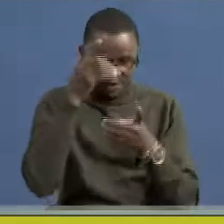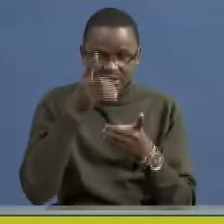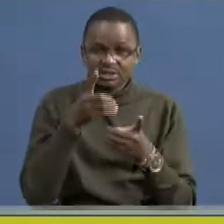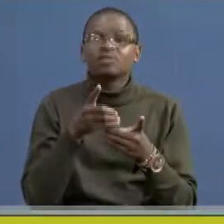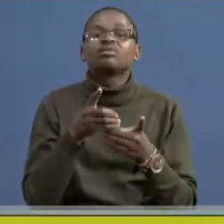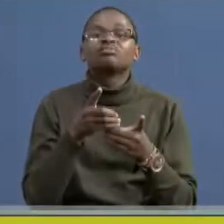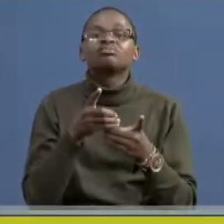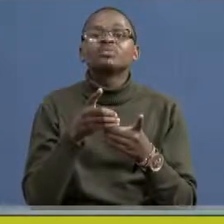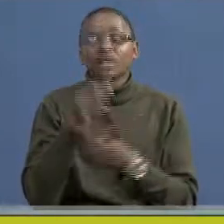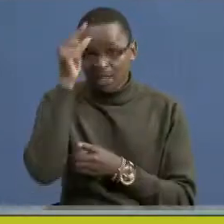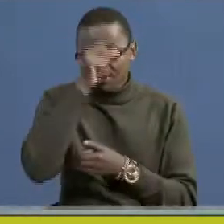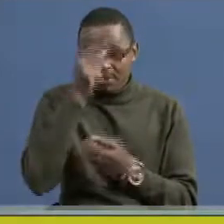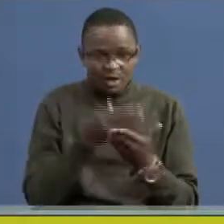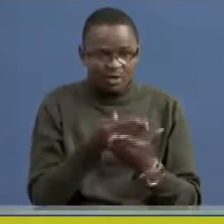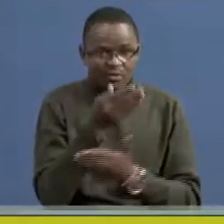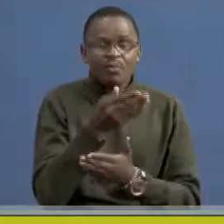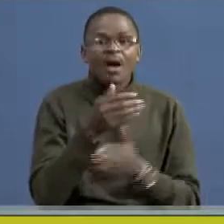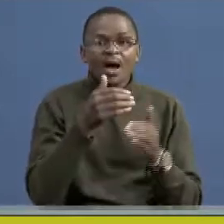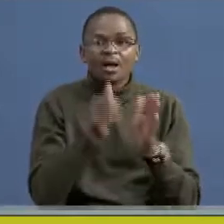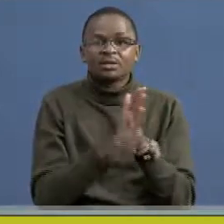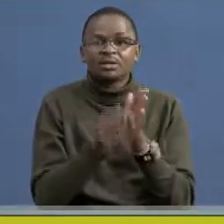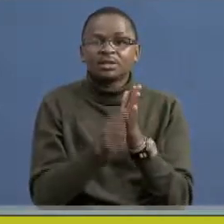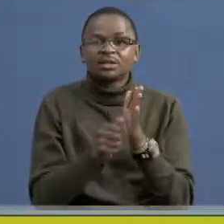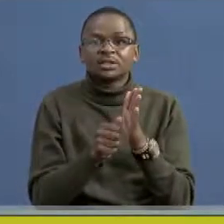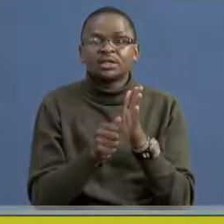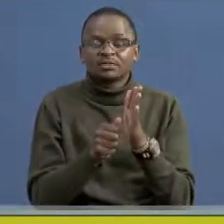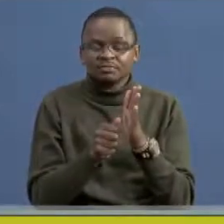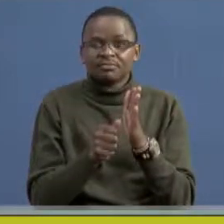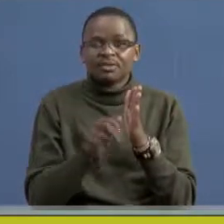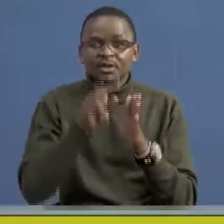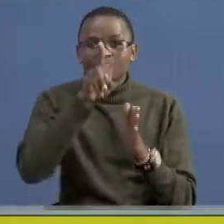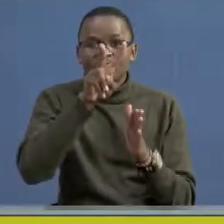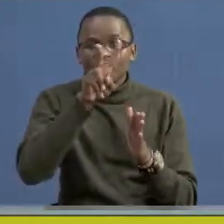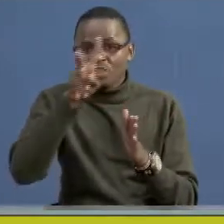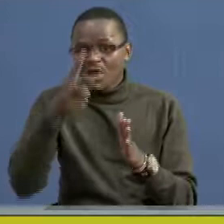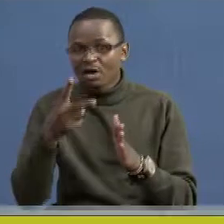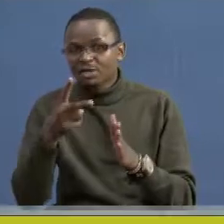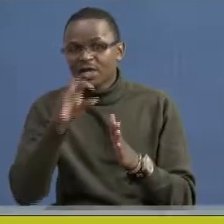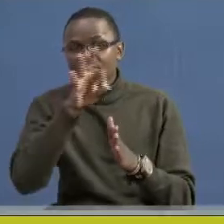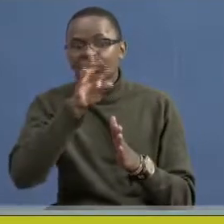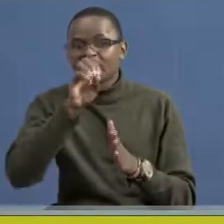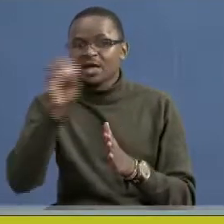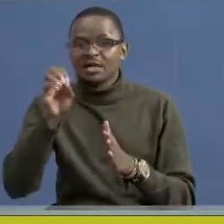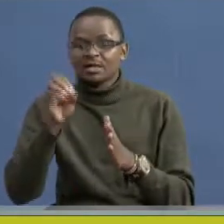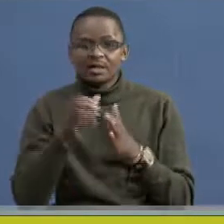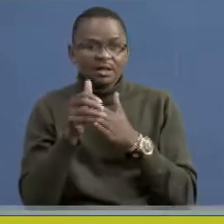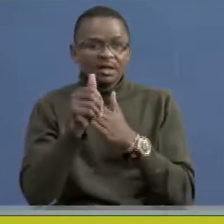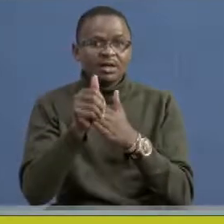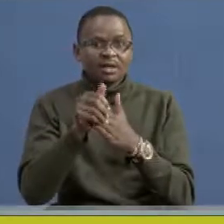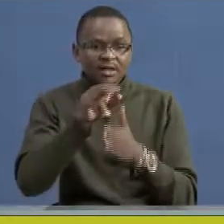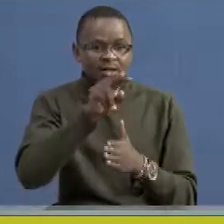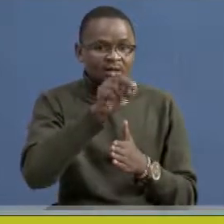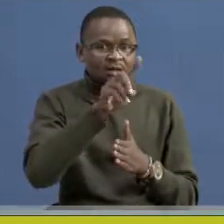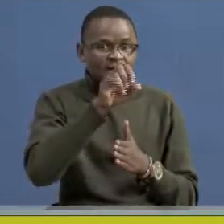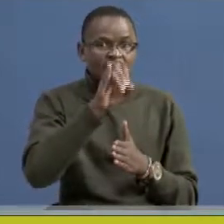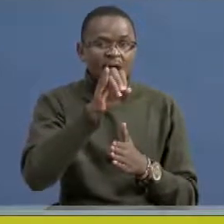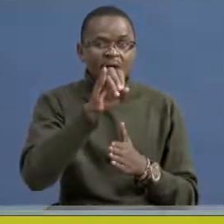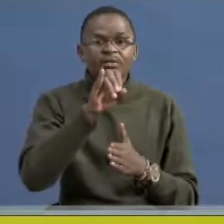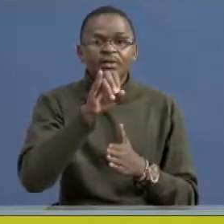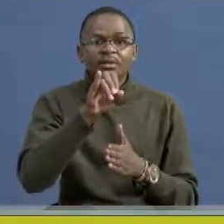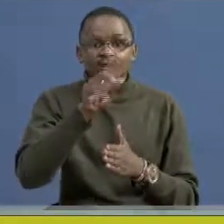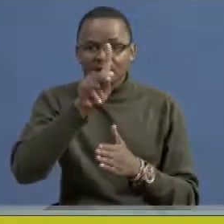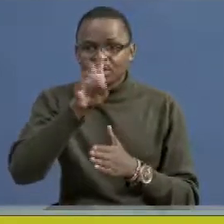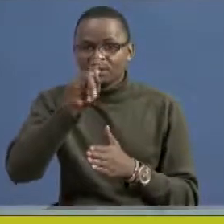serikali wa kununua mahindi ya wakulima kwa shilingi 2,300. Wakiongozwa na mbunge wa Nandi Hills Alfred Keter